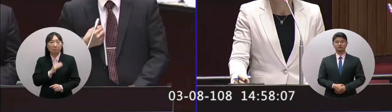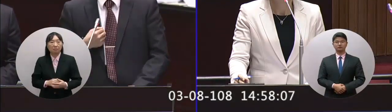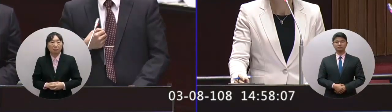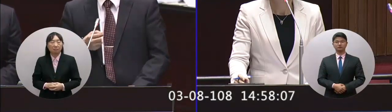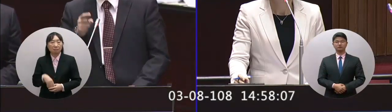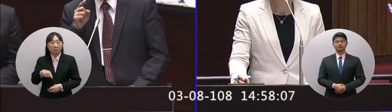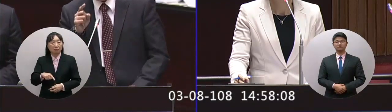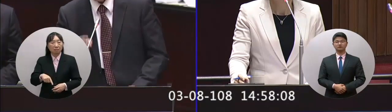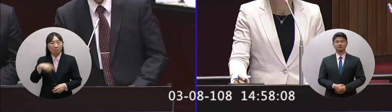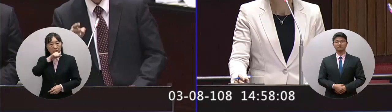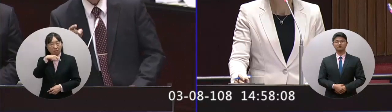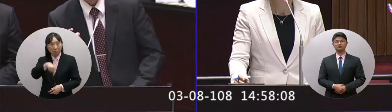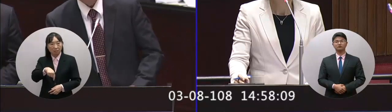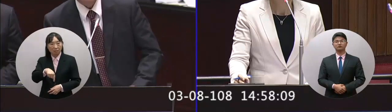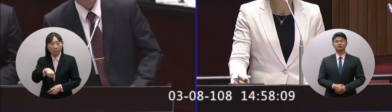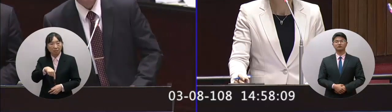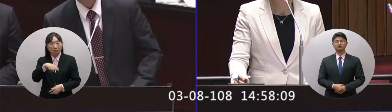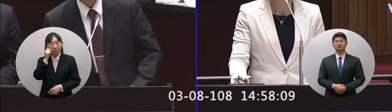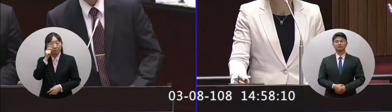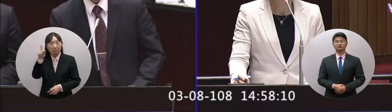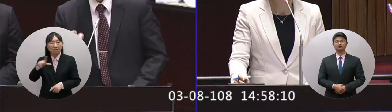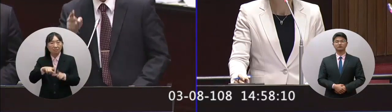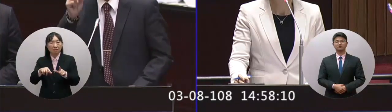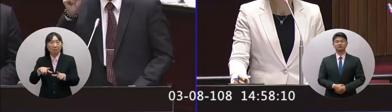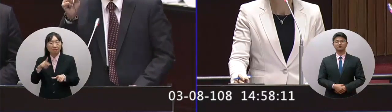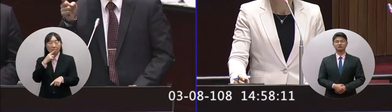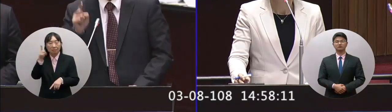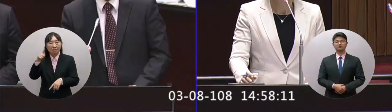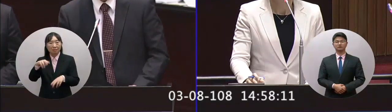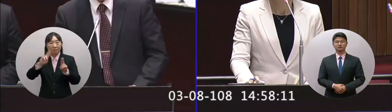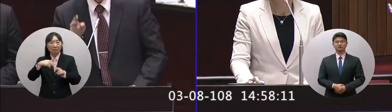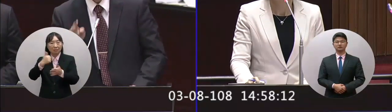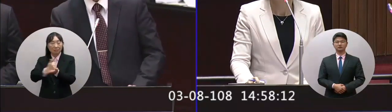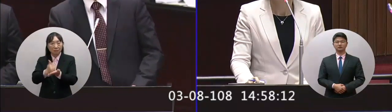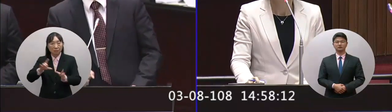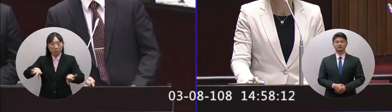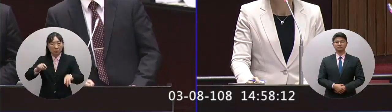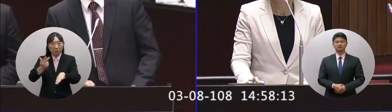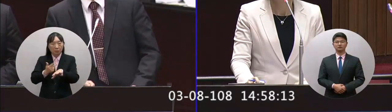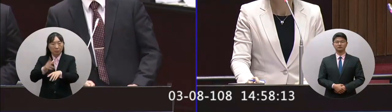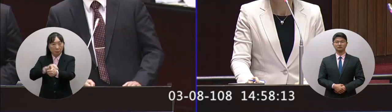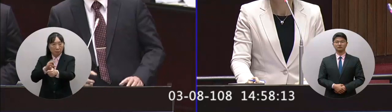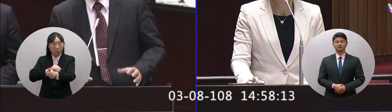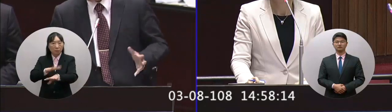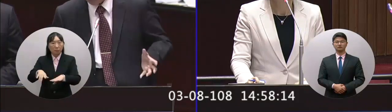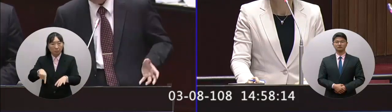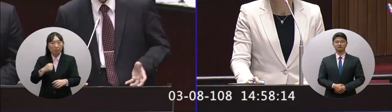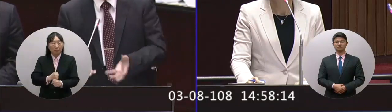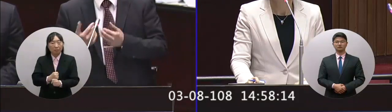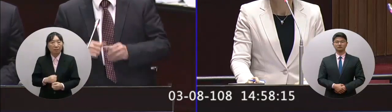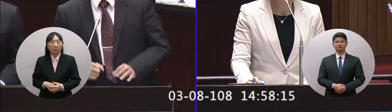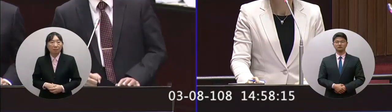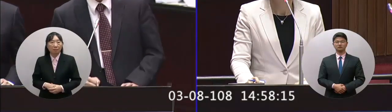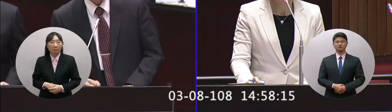这即马国内咱就是台南台亚电缆，即马要引进澳洲的技术，要来本土化。哦，啊，这来个